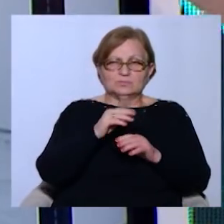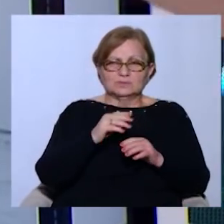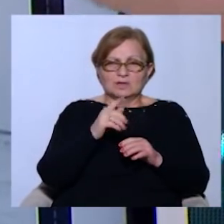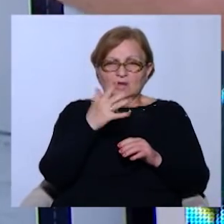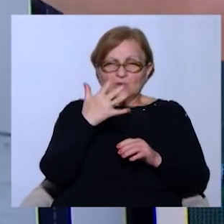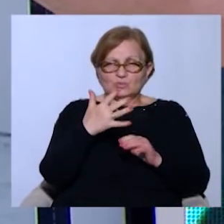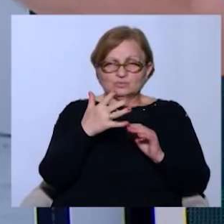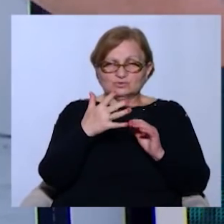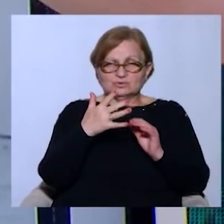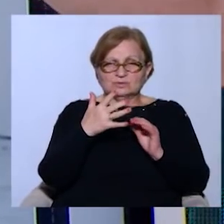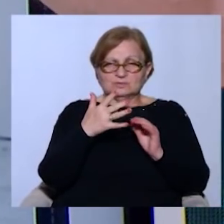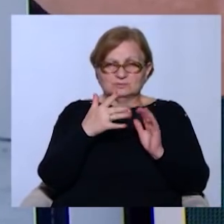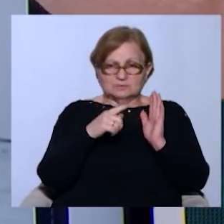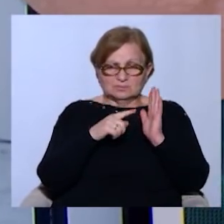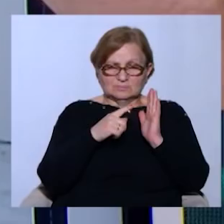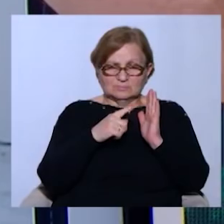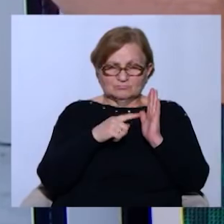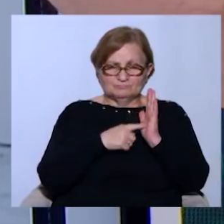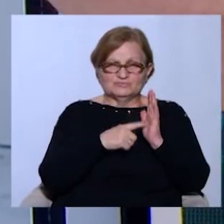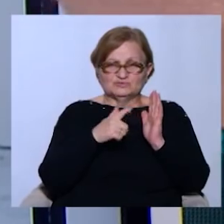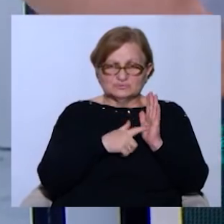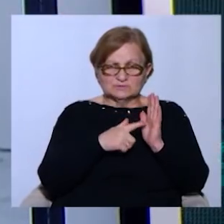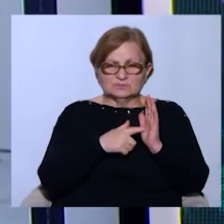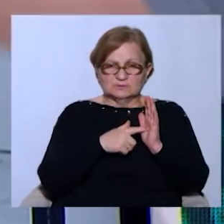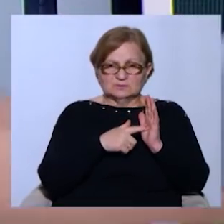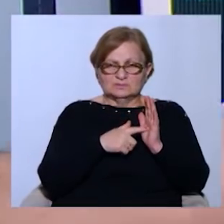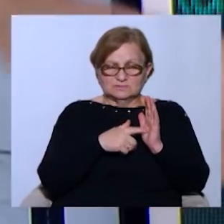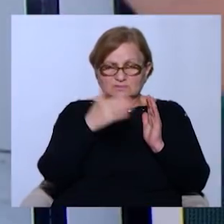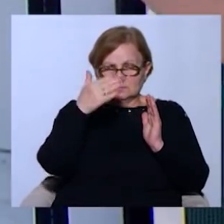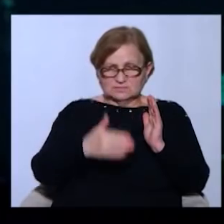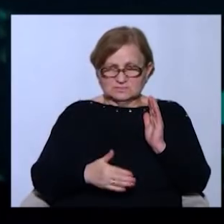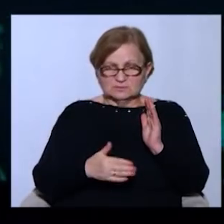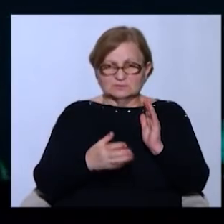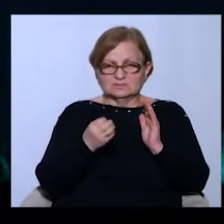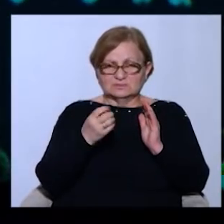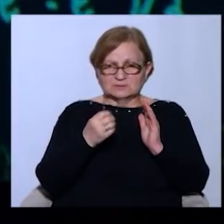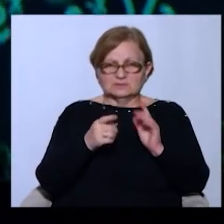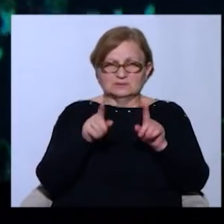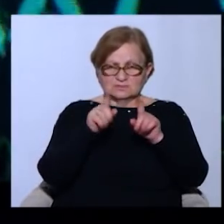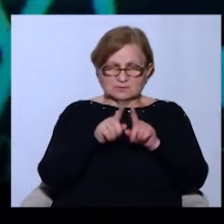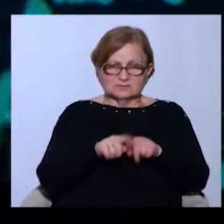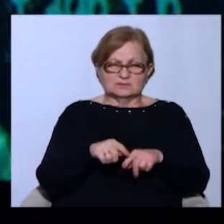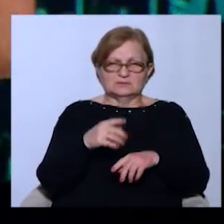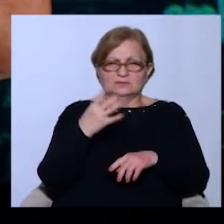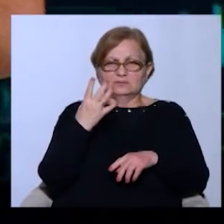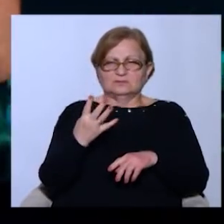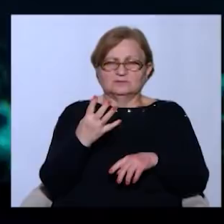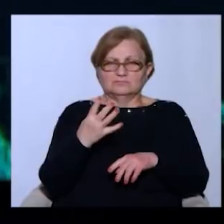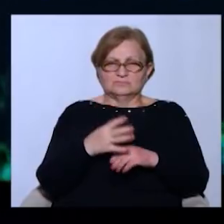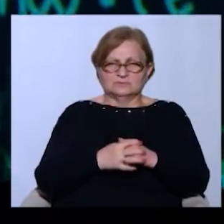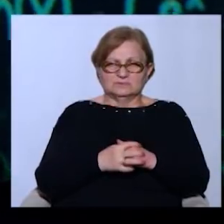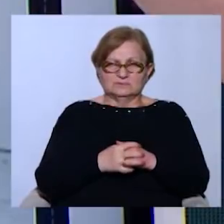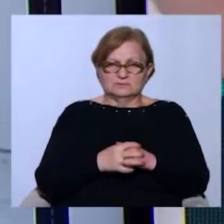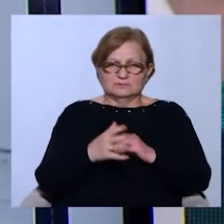გვაქვს 5 აღებული 7-ჯერ, აი ეს წინა ფენა და ასეთი ფენა გვაქვს 4-ჯერ აღებული.